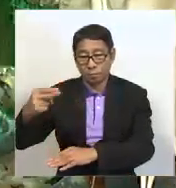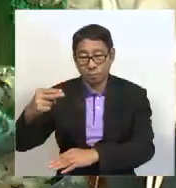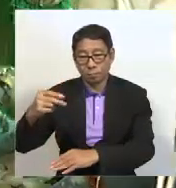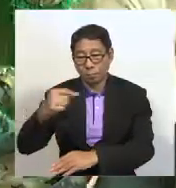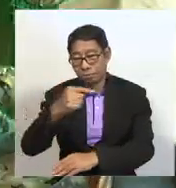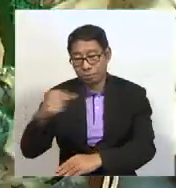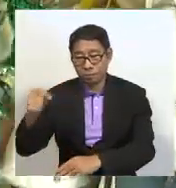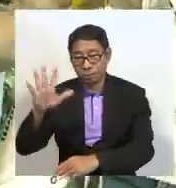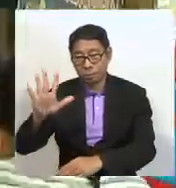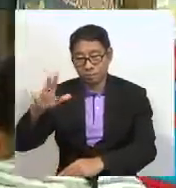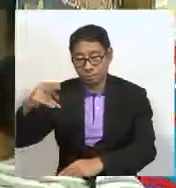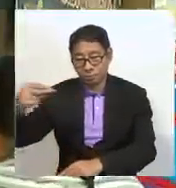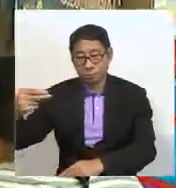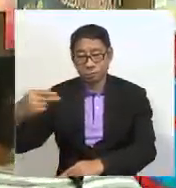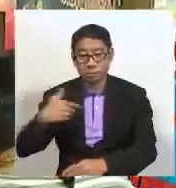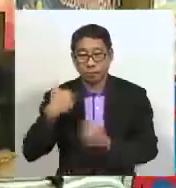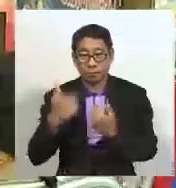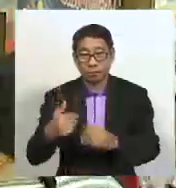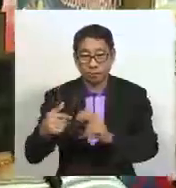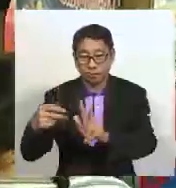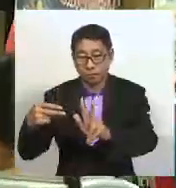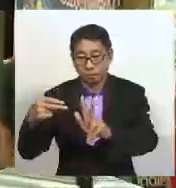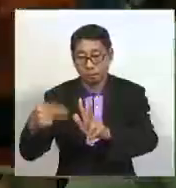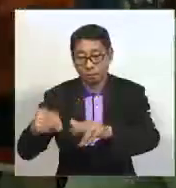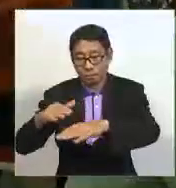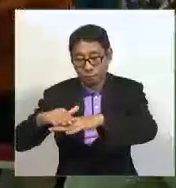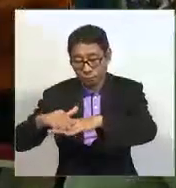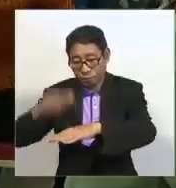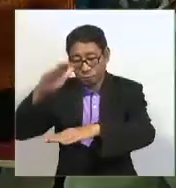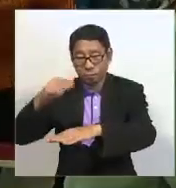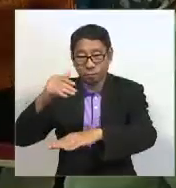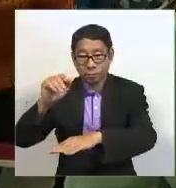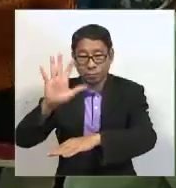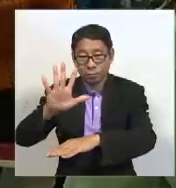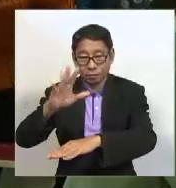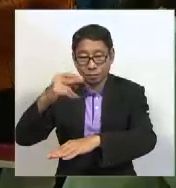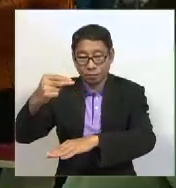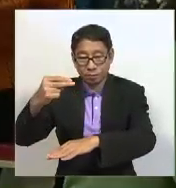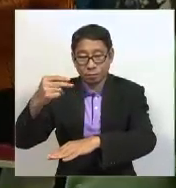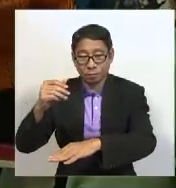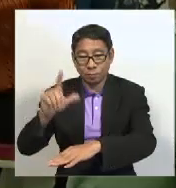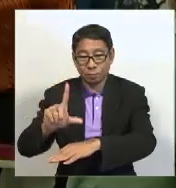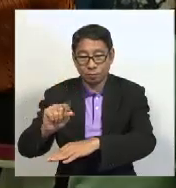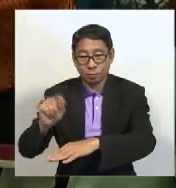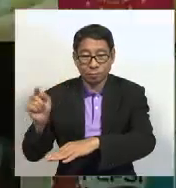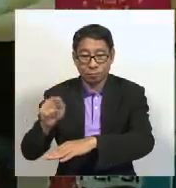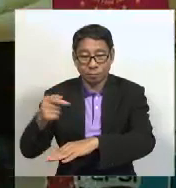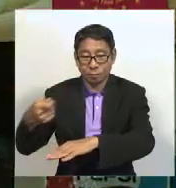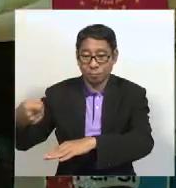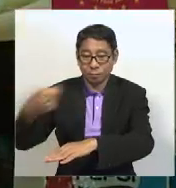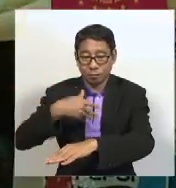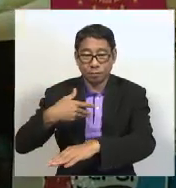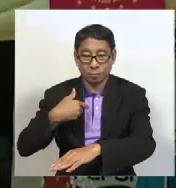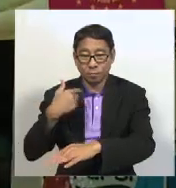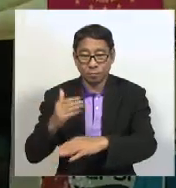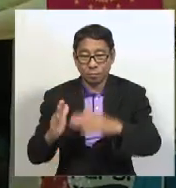ม่เกิน 50,000 บาทนะคะก็คือตั้งแต่คุณผู้ชมใช้ 31,000 บาทไปจนถึง 50,000 บาทเนี่ยตรงนั้นเนี่ยจะคิด 20% คืนให้แ